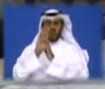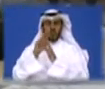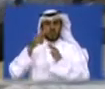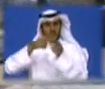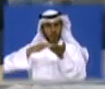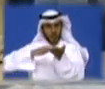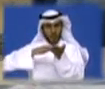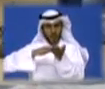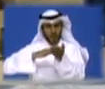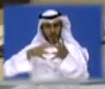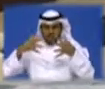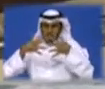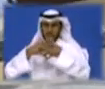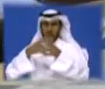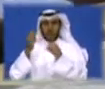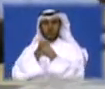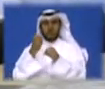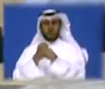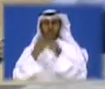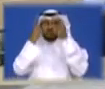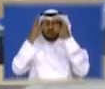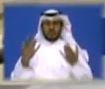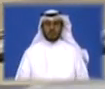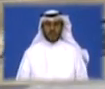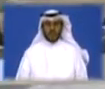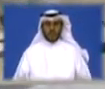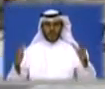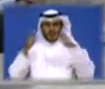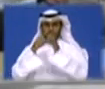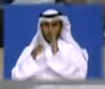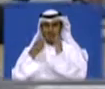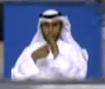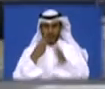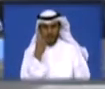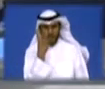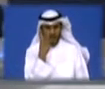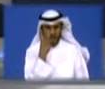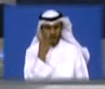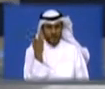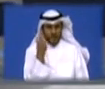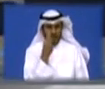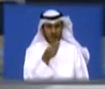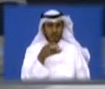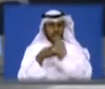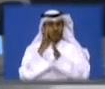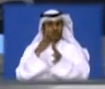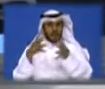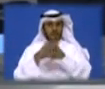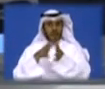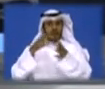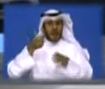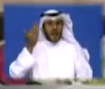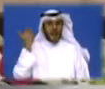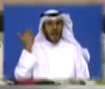والميادين وبمناسبه افتتاح دور الانعقاد العادي الثالث للفصل التشريعي الرابع عشر لمجلس الامه يوم